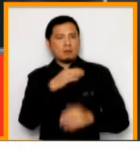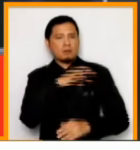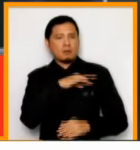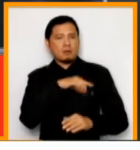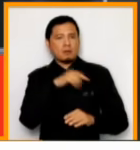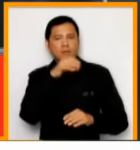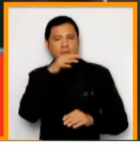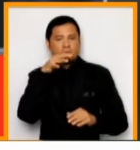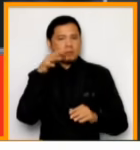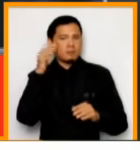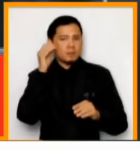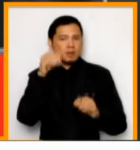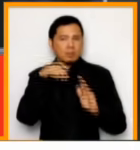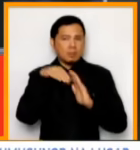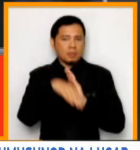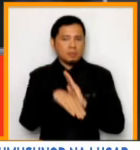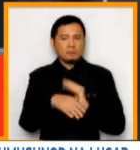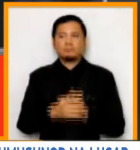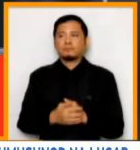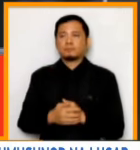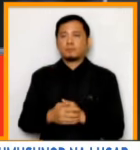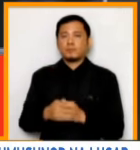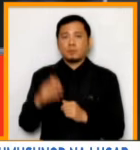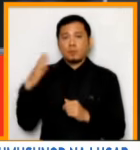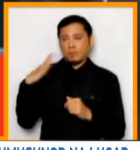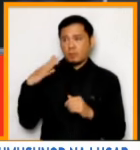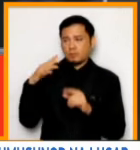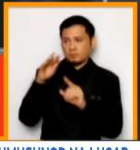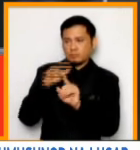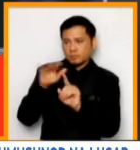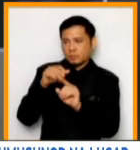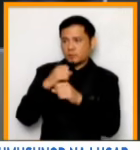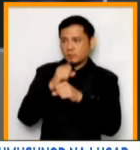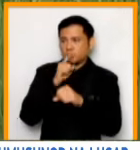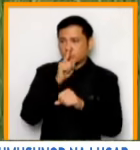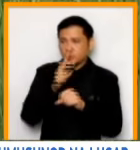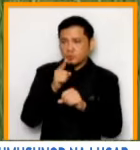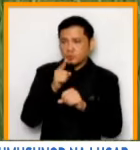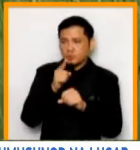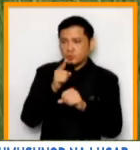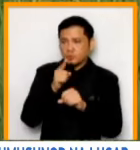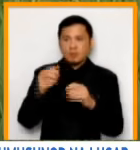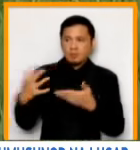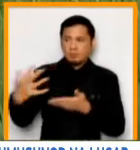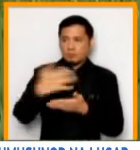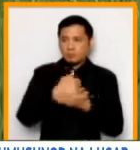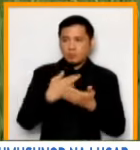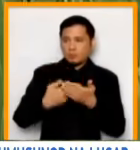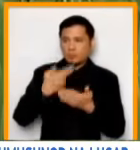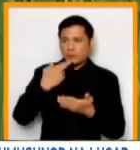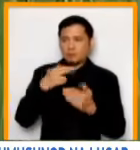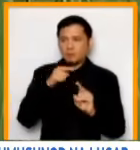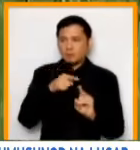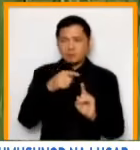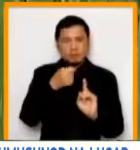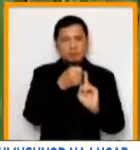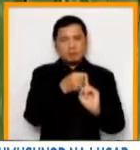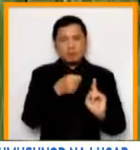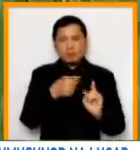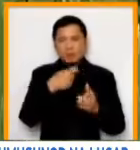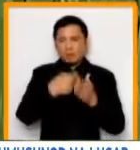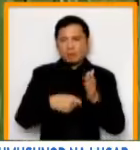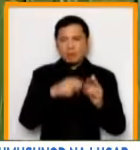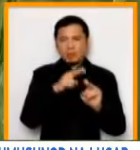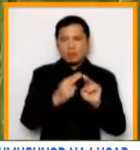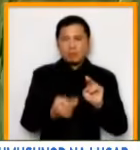hindi maapektuhan ang presyo ng bentahan ng mga magsasaka sa merkado. Sabi ng Tariff Commission, nasa 60 million pesos